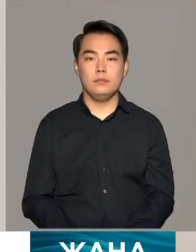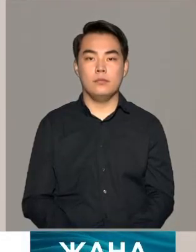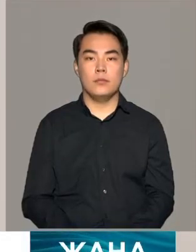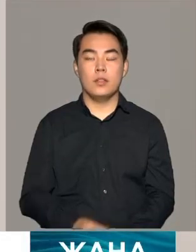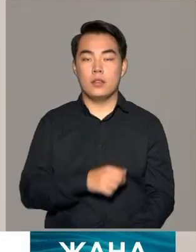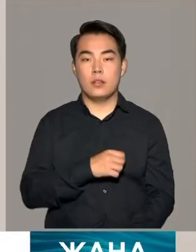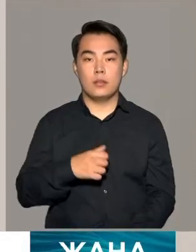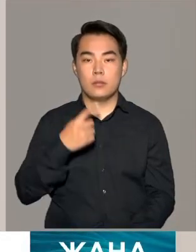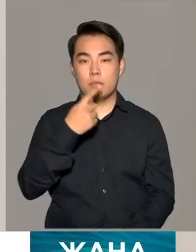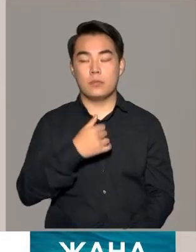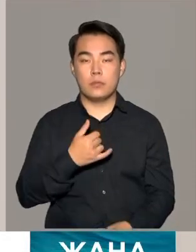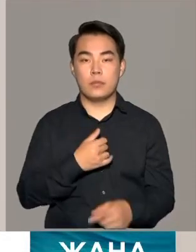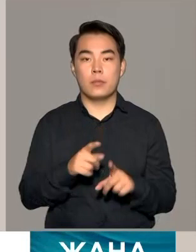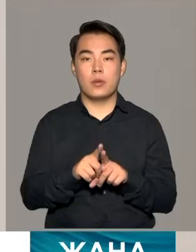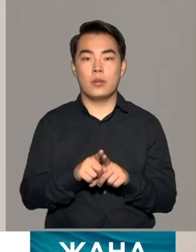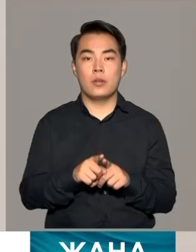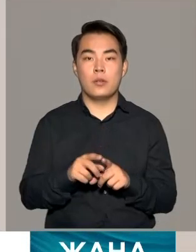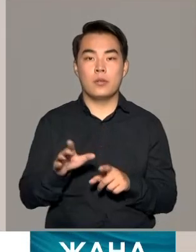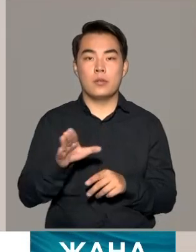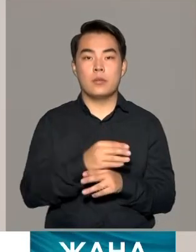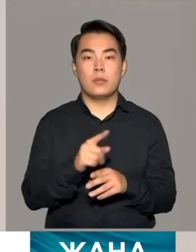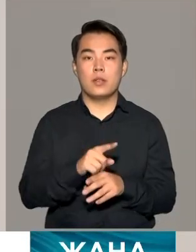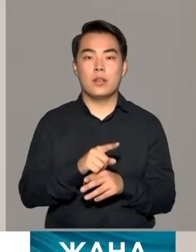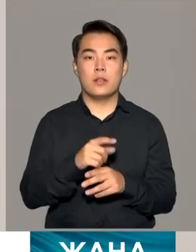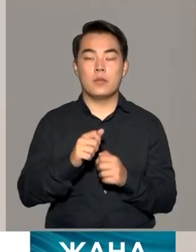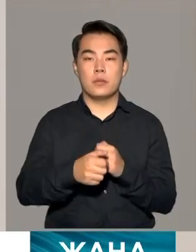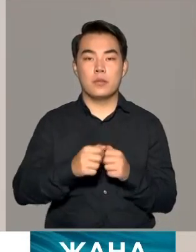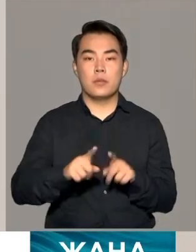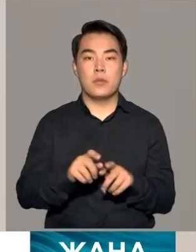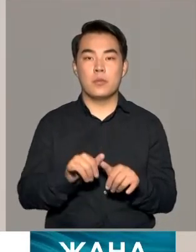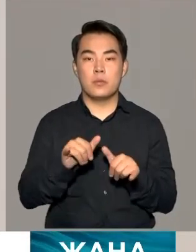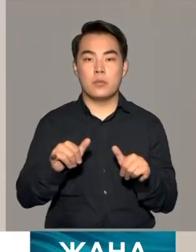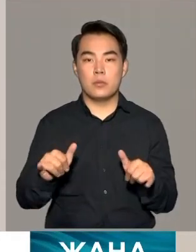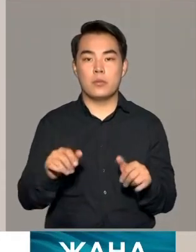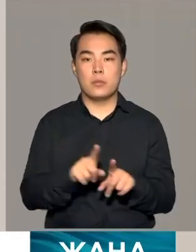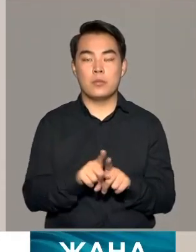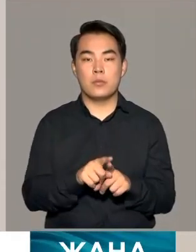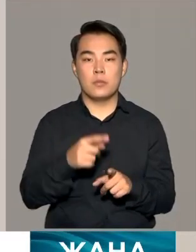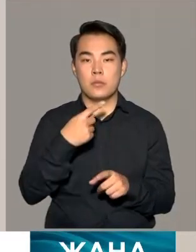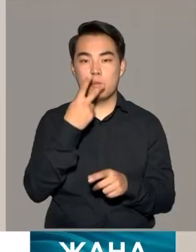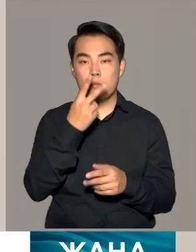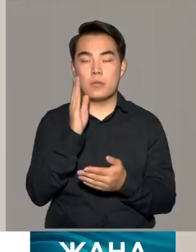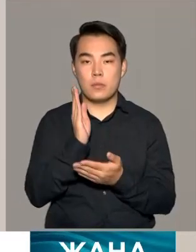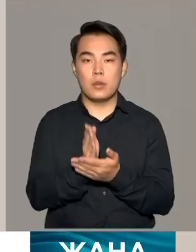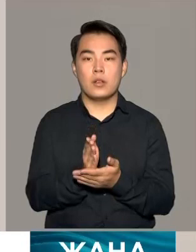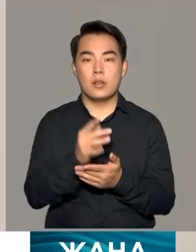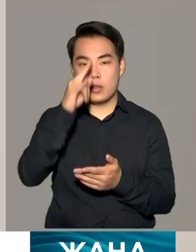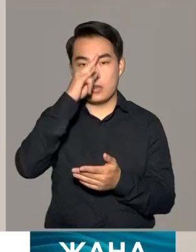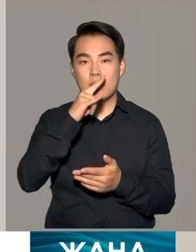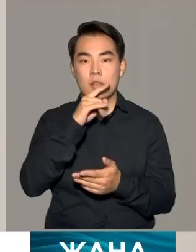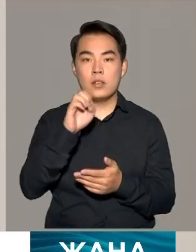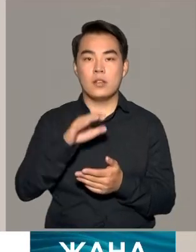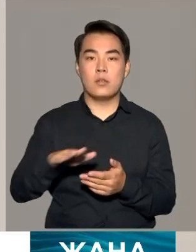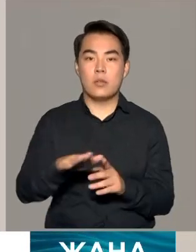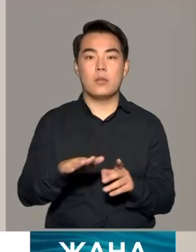Біз инвестициялық ынтымақтастықты арттыру және өзара сауда көлемін ұлғайту бойынша әлеуетіміздің зор екенін көріп отырмыз. Қазақстан еуропалық